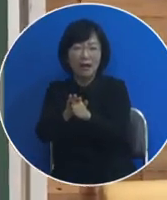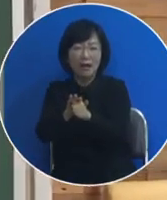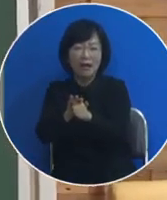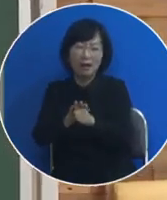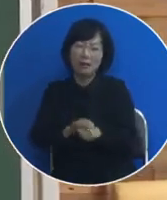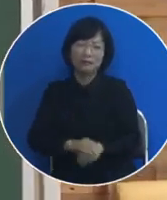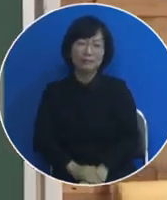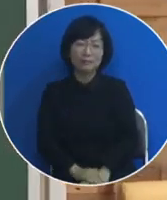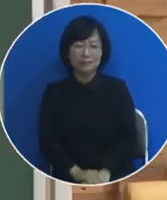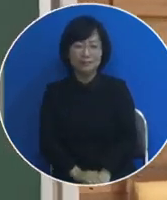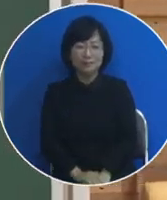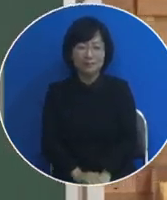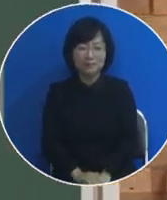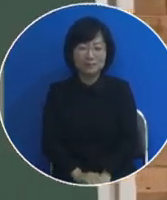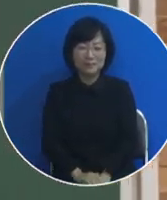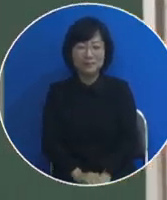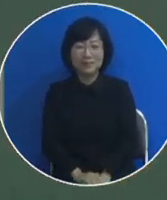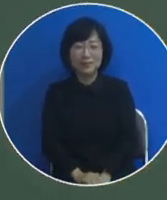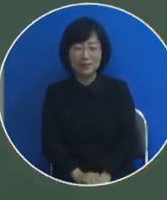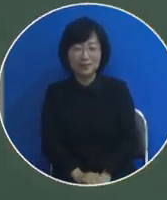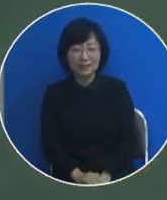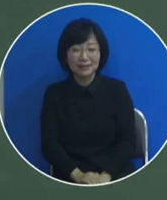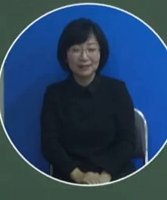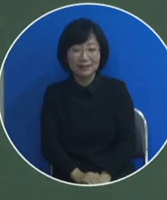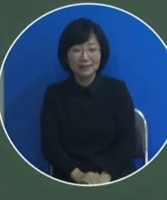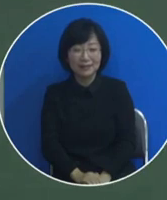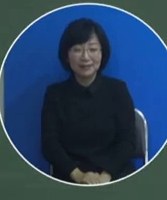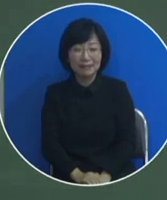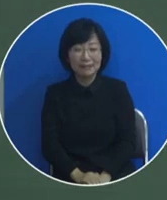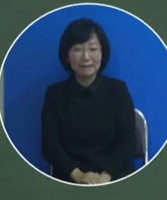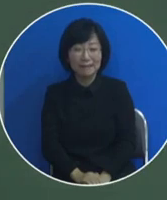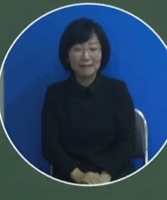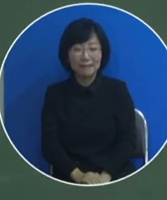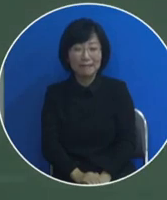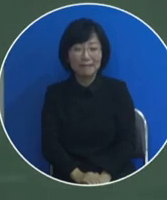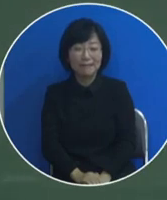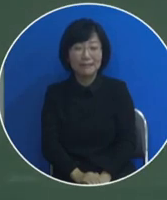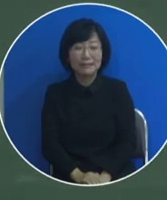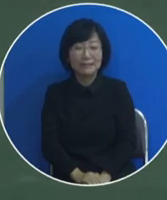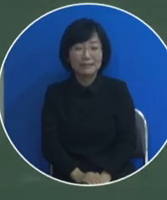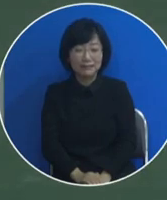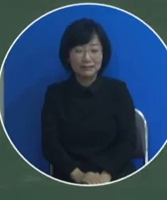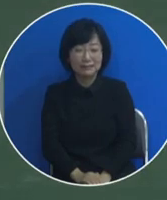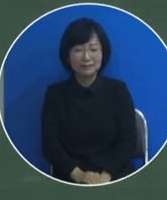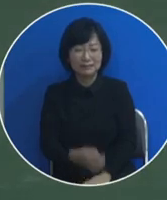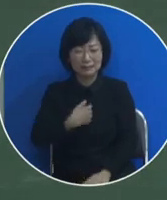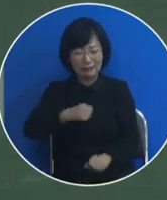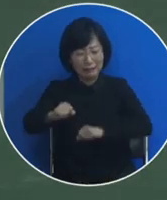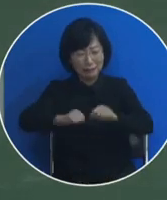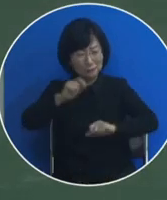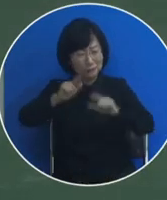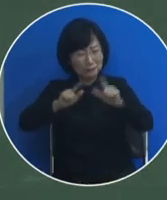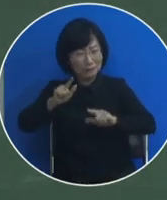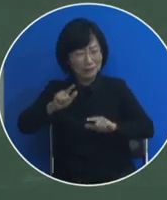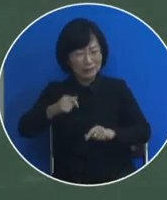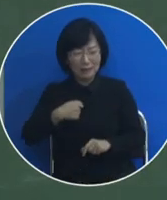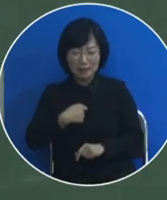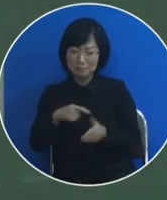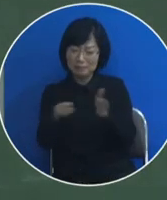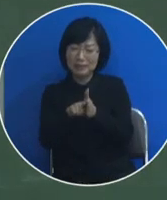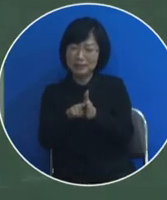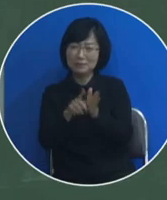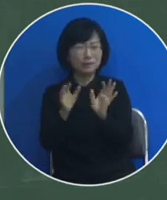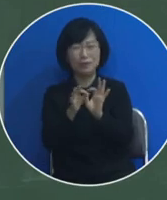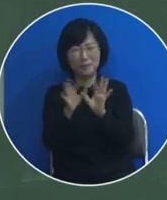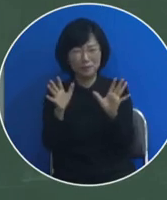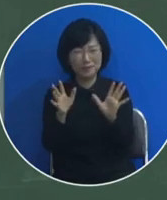My bodyguard was running up ahead of me, though. 내가 볼 때 이 부분은 믿음하고 상관없는 것 같아요. And so the way I look at it, this 그렇죠? has nothing to do